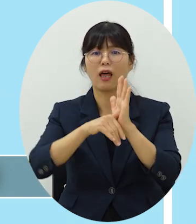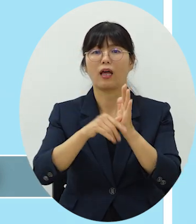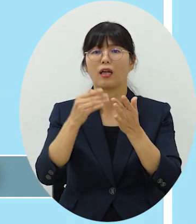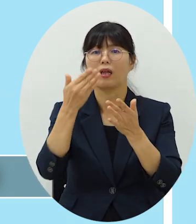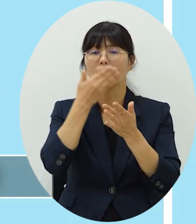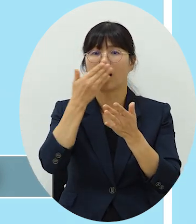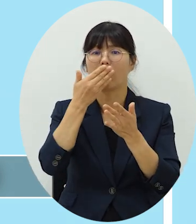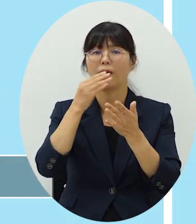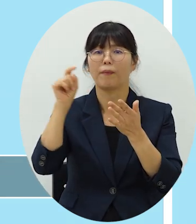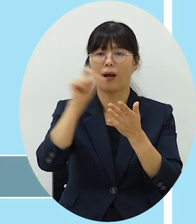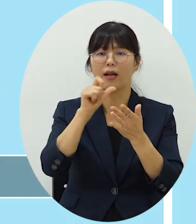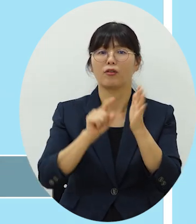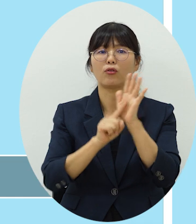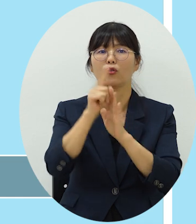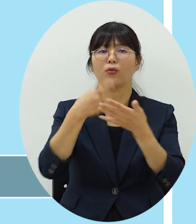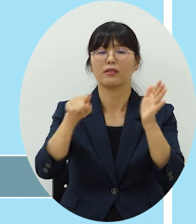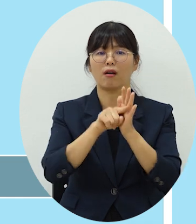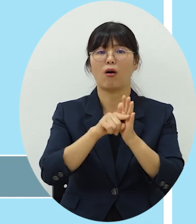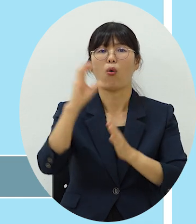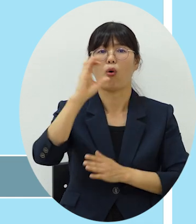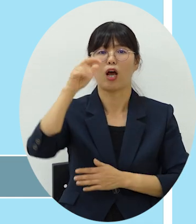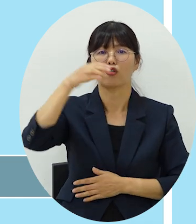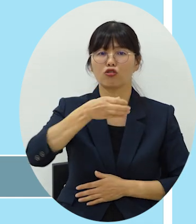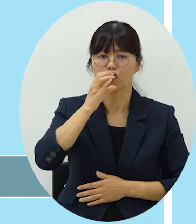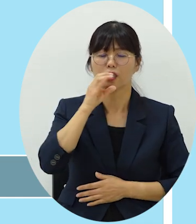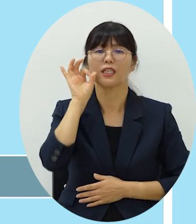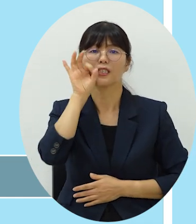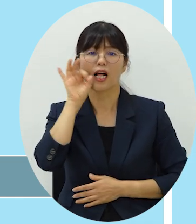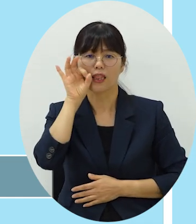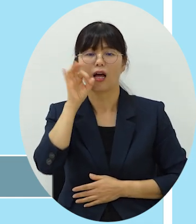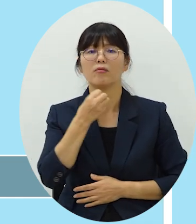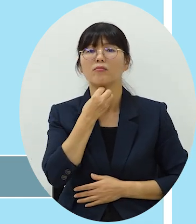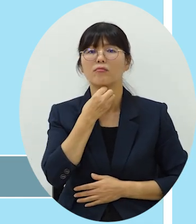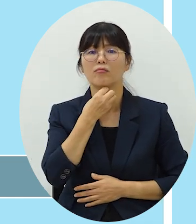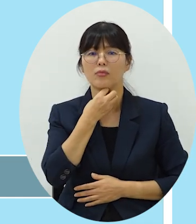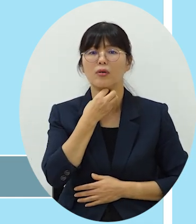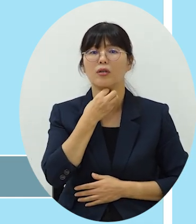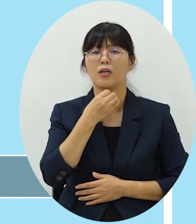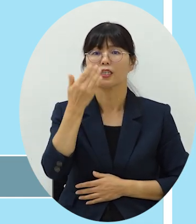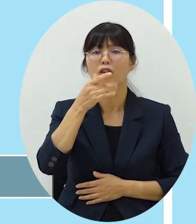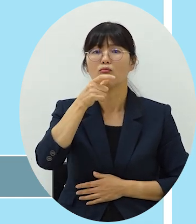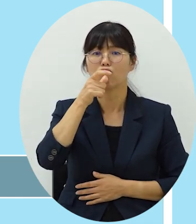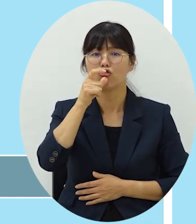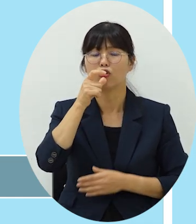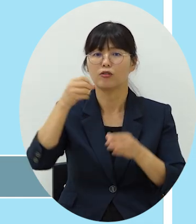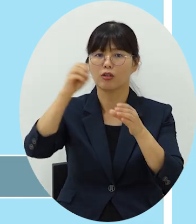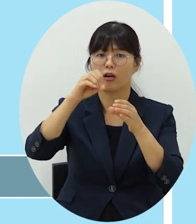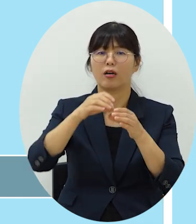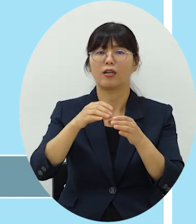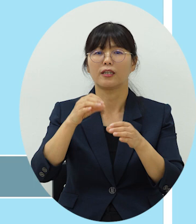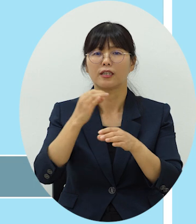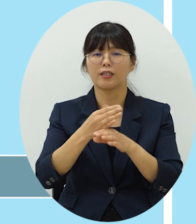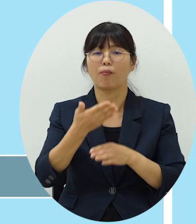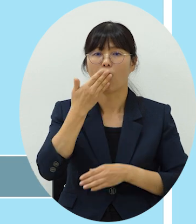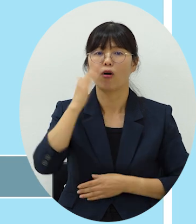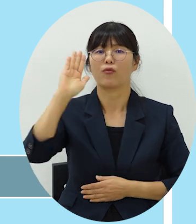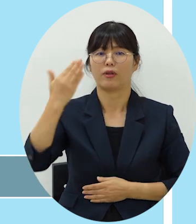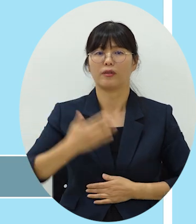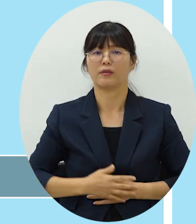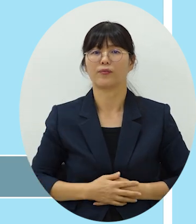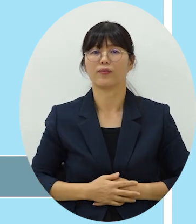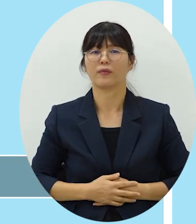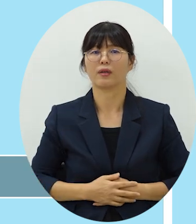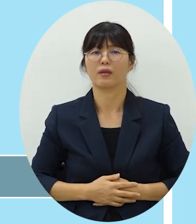빠르게 올리기 위해 오렌지 주스, 사탕, 탄산음료, 설탕물 등과 같은 단순 당분 음식을